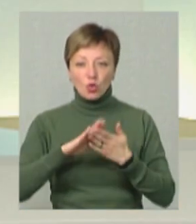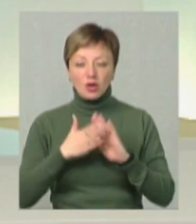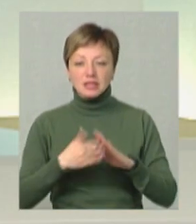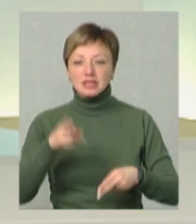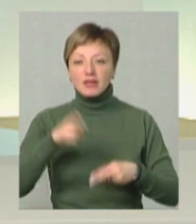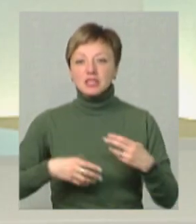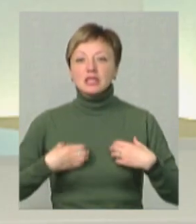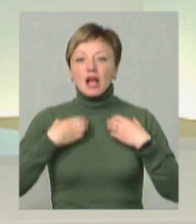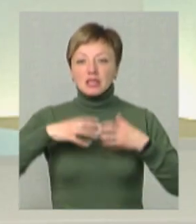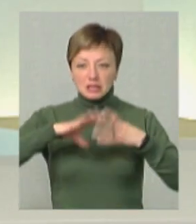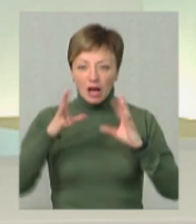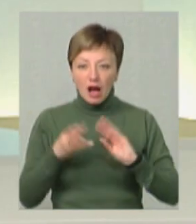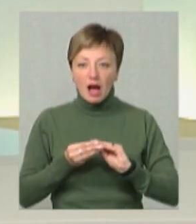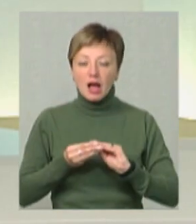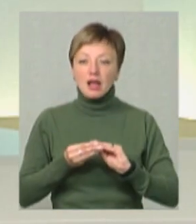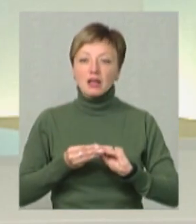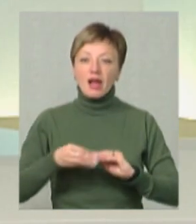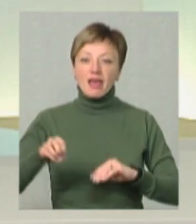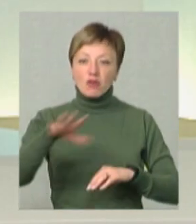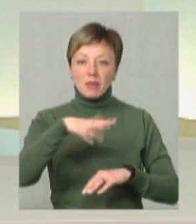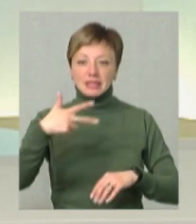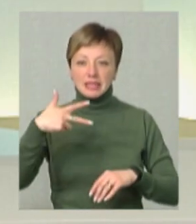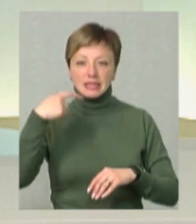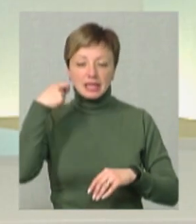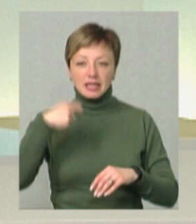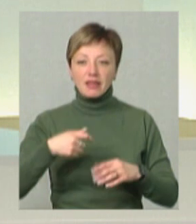страшна загальноєвропейська 30-літня війна